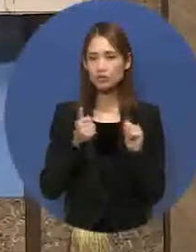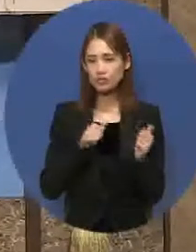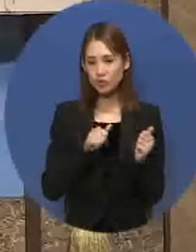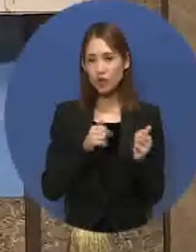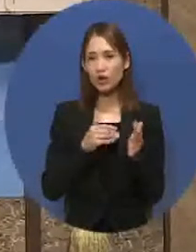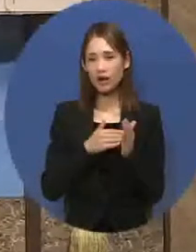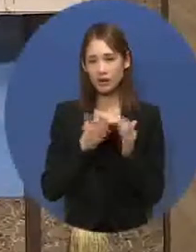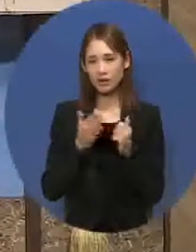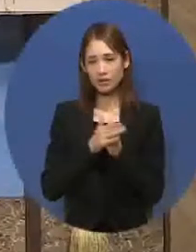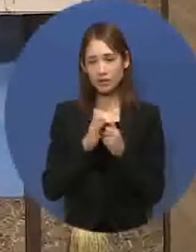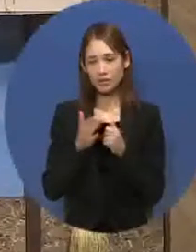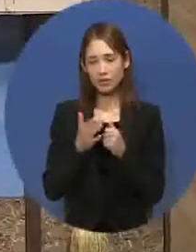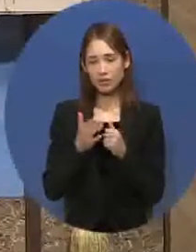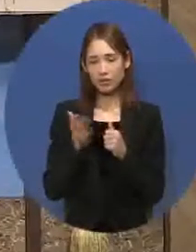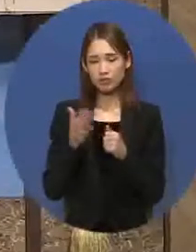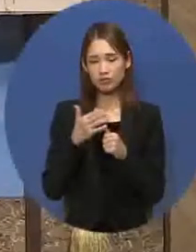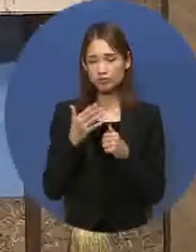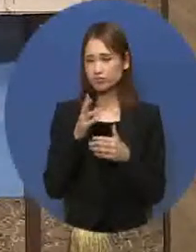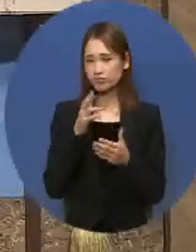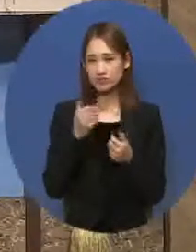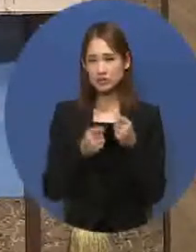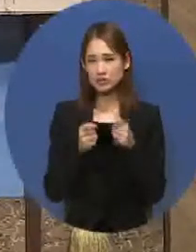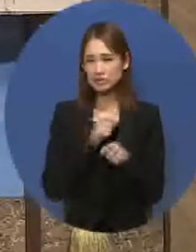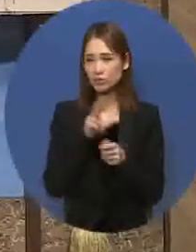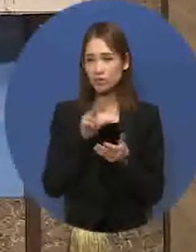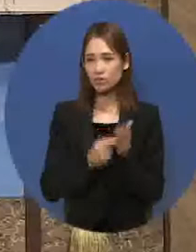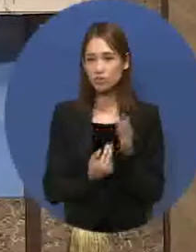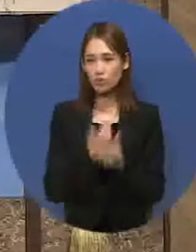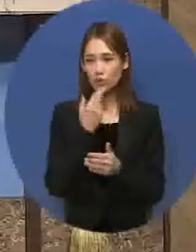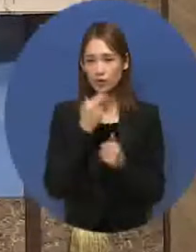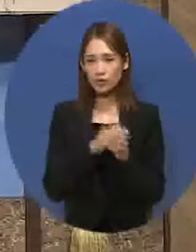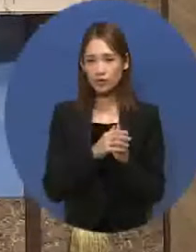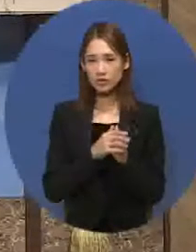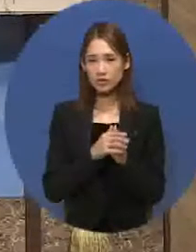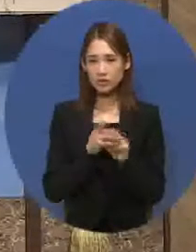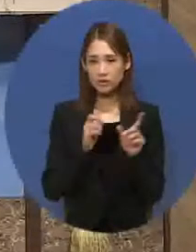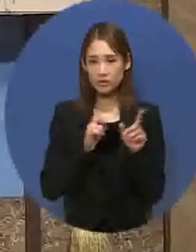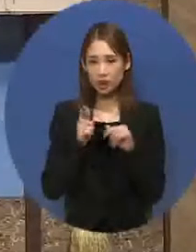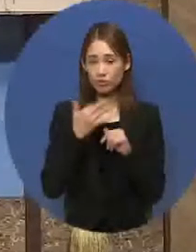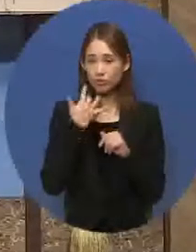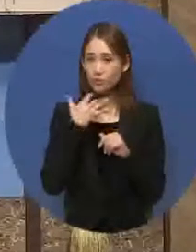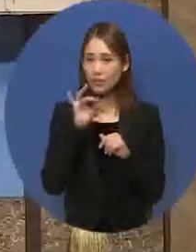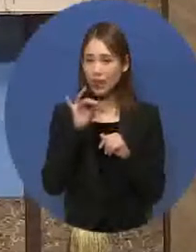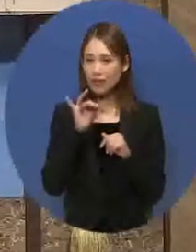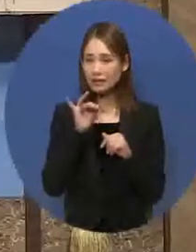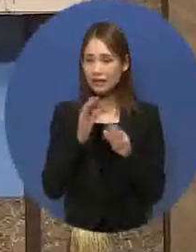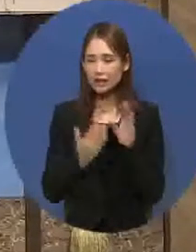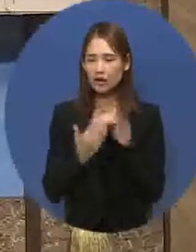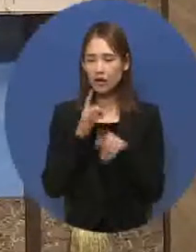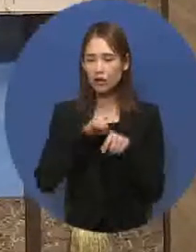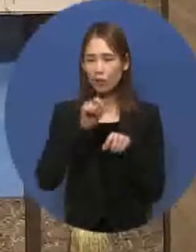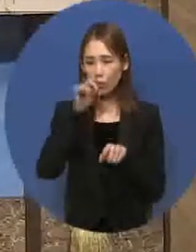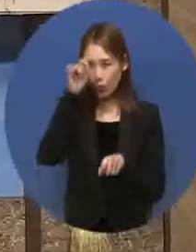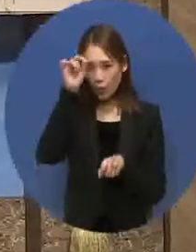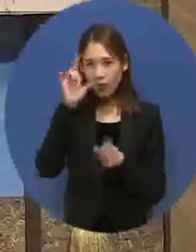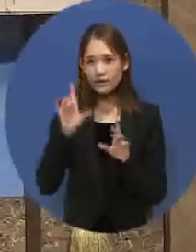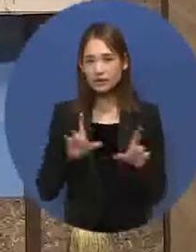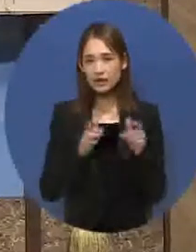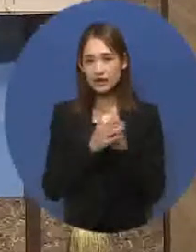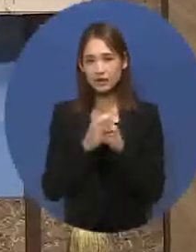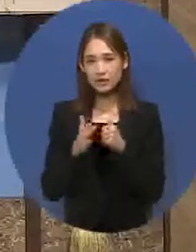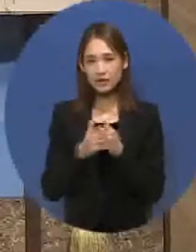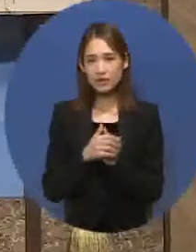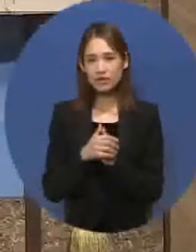때문에 문제가 별로 안 됐는데 네. 정년 퇴직 이후에 지금 100세 시대이기 때문에 그렇죠. 거의 100세까지